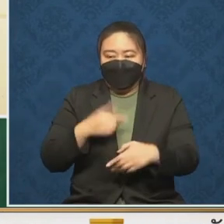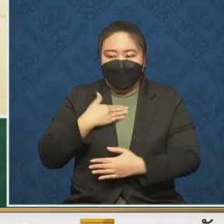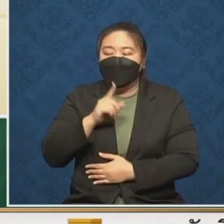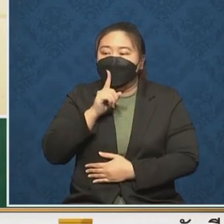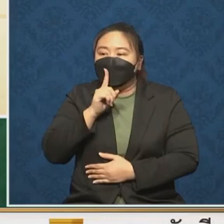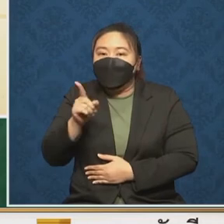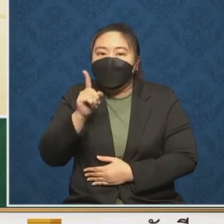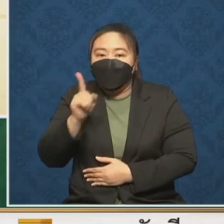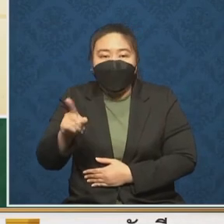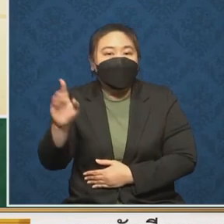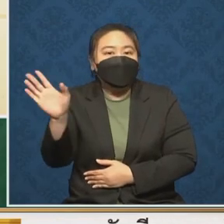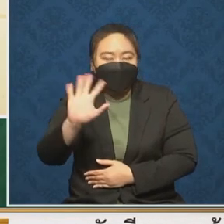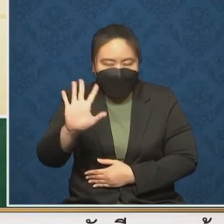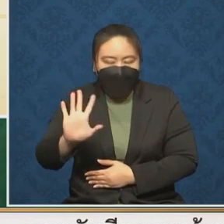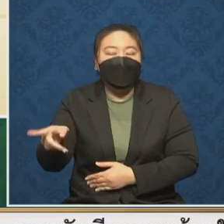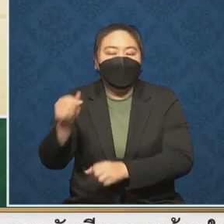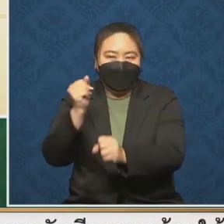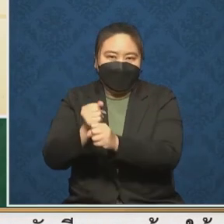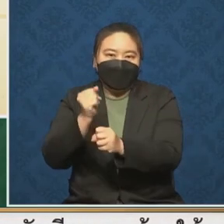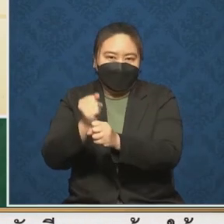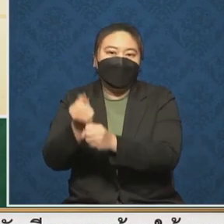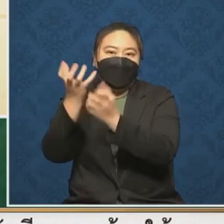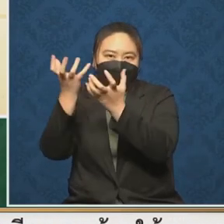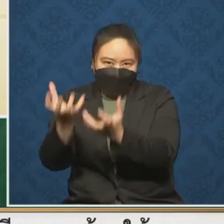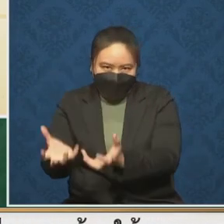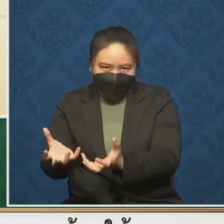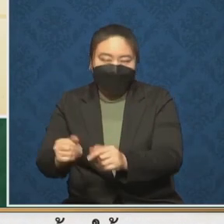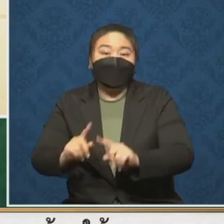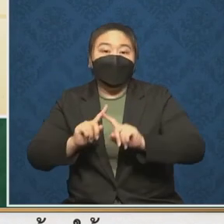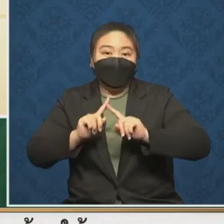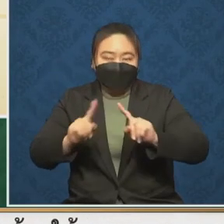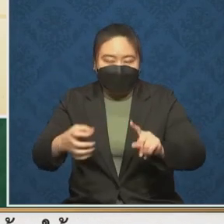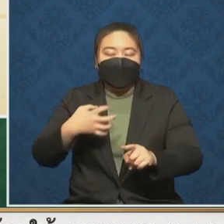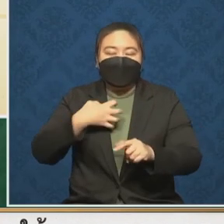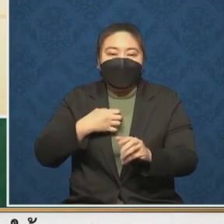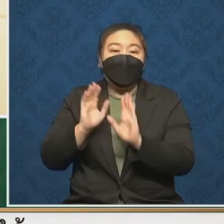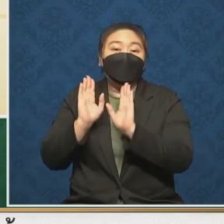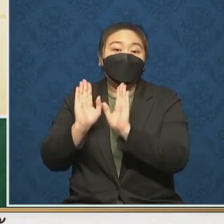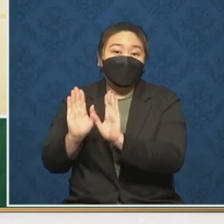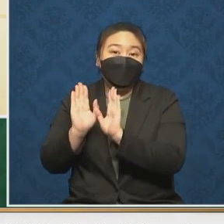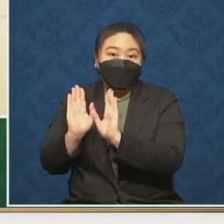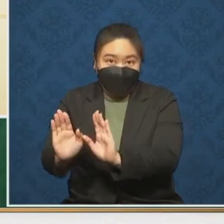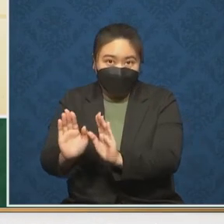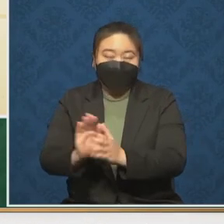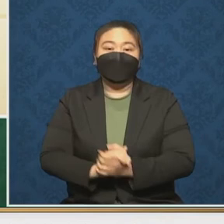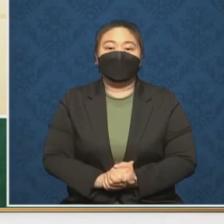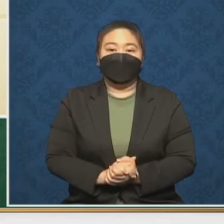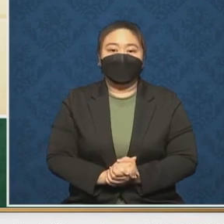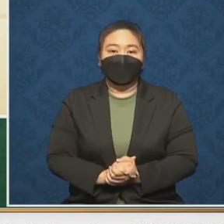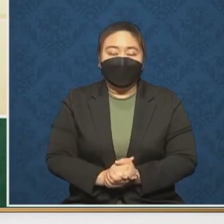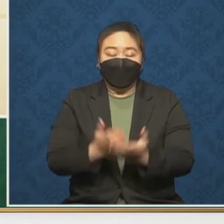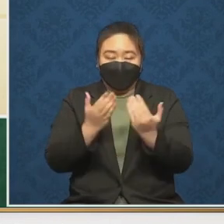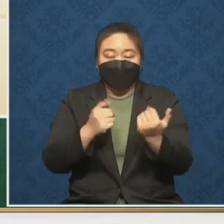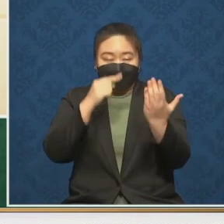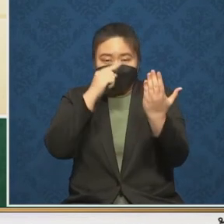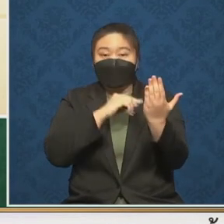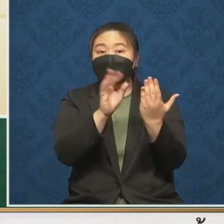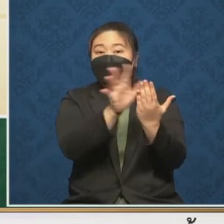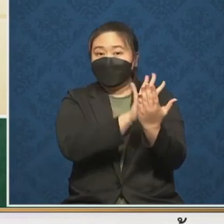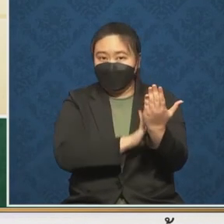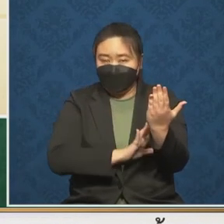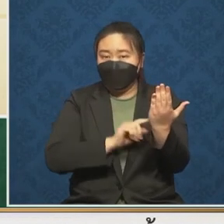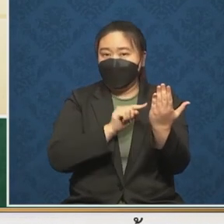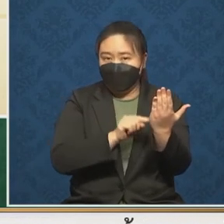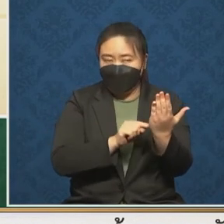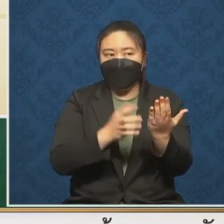านคงทำงานหนักแต่สิ่งนี้จะเป็นสิ่งที่อยากจะฝากไว้คือสิ่งที่บ้านเมืองเรามี